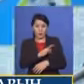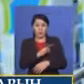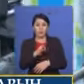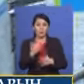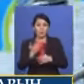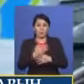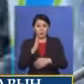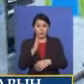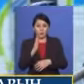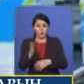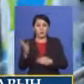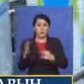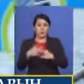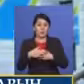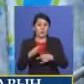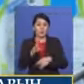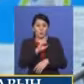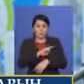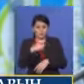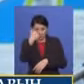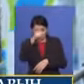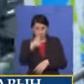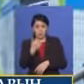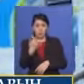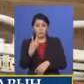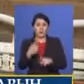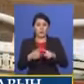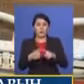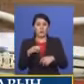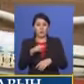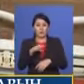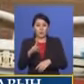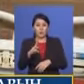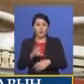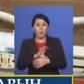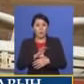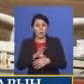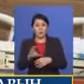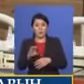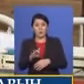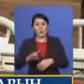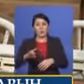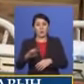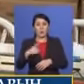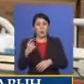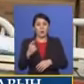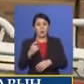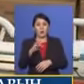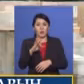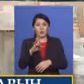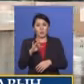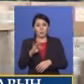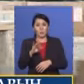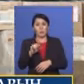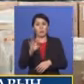желінің арқасында жойылмақ. Оның арқасында жылына 2500 тонна ірімшік шығарылмақшы. Осылайша өңір нарығы ірімшікпен